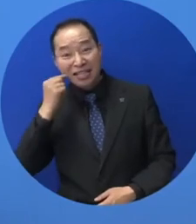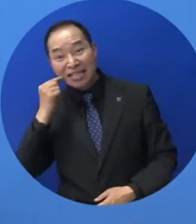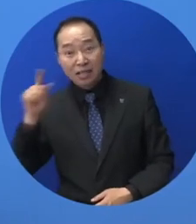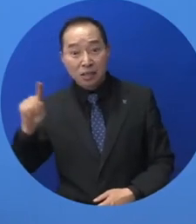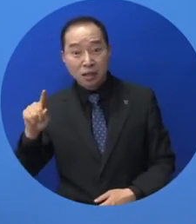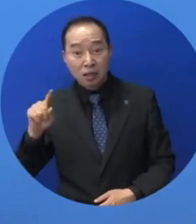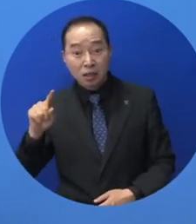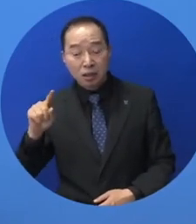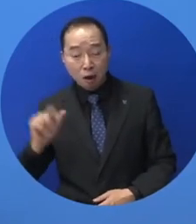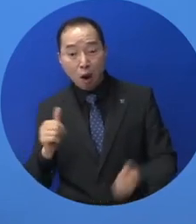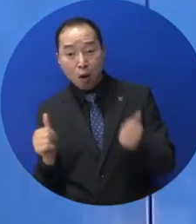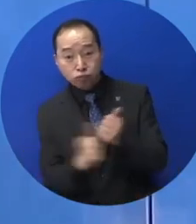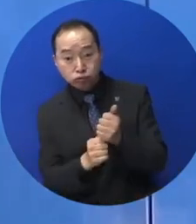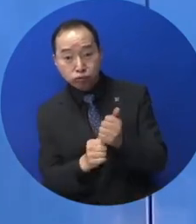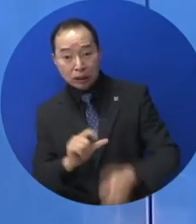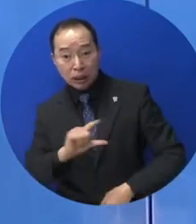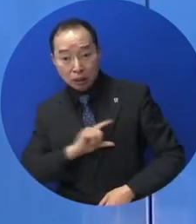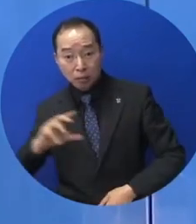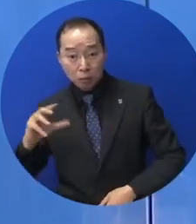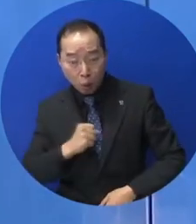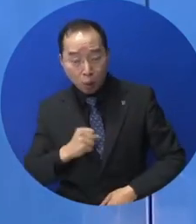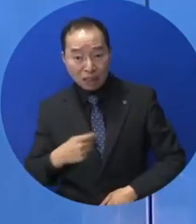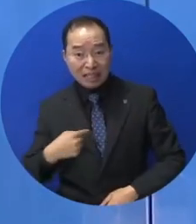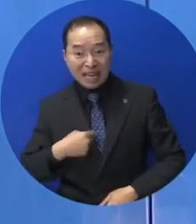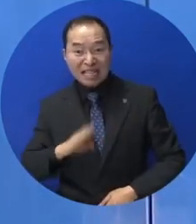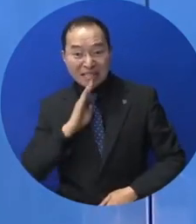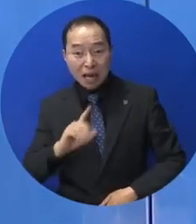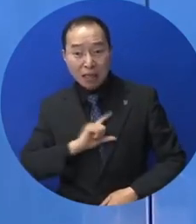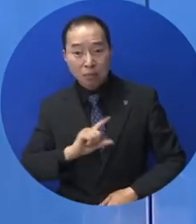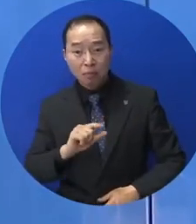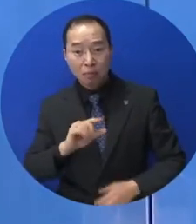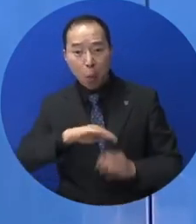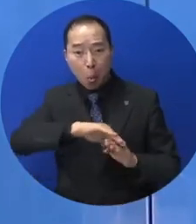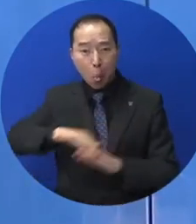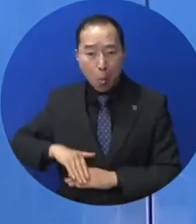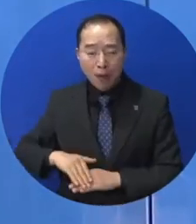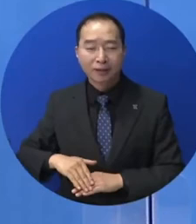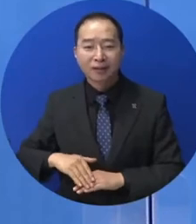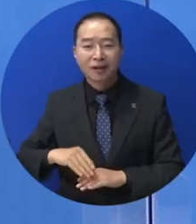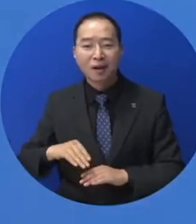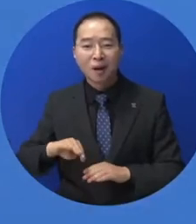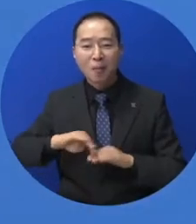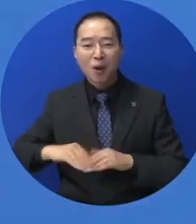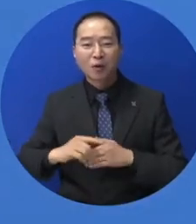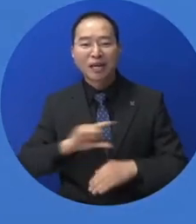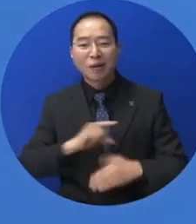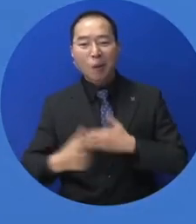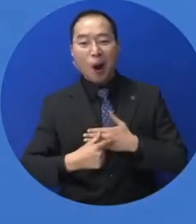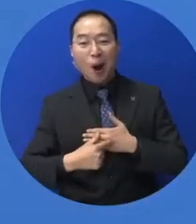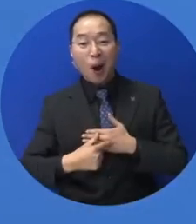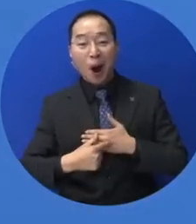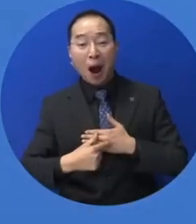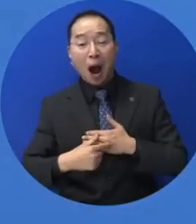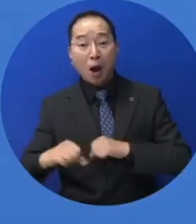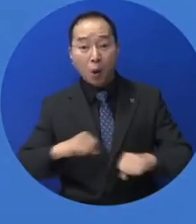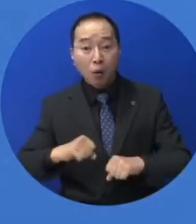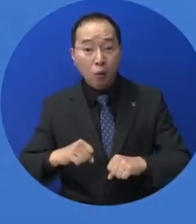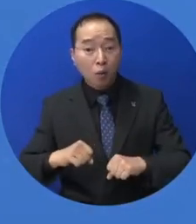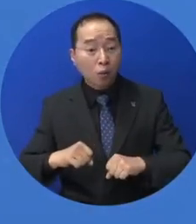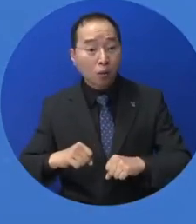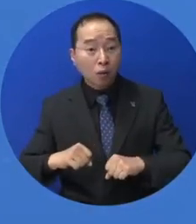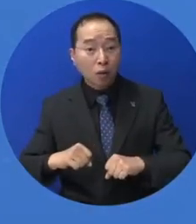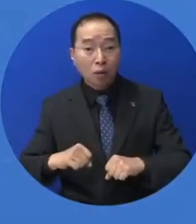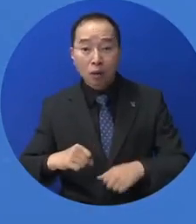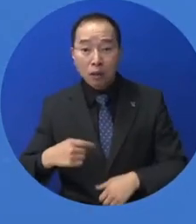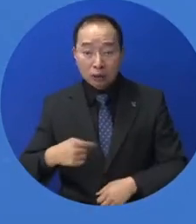요즘 각계각층에서 자기의 번호 외에 별도의 직업 또는 자기가 선호하는